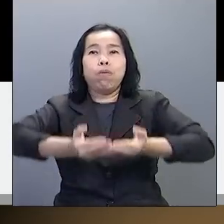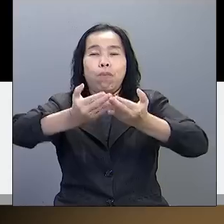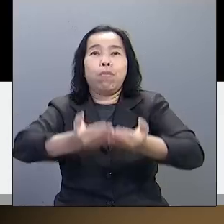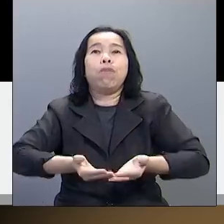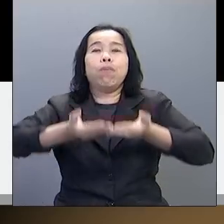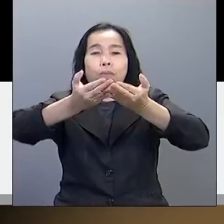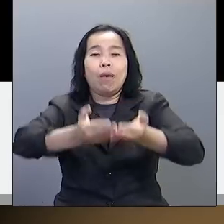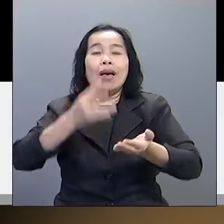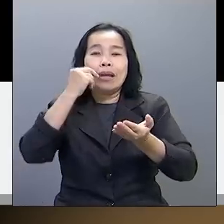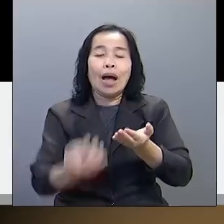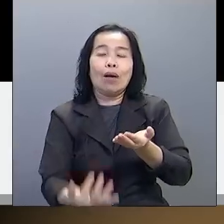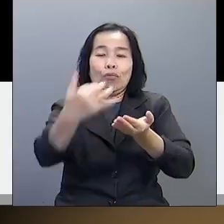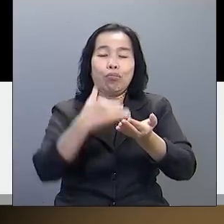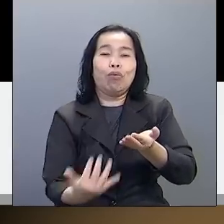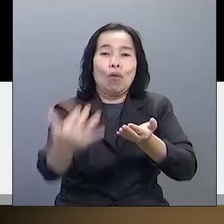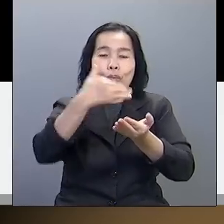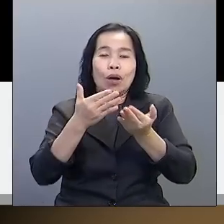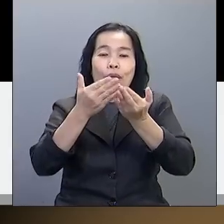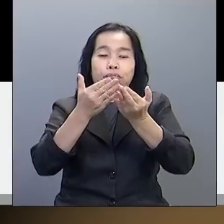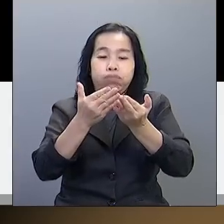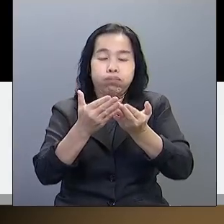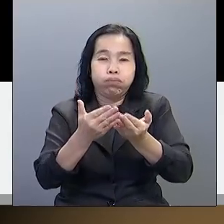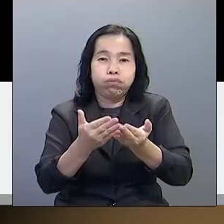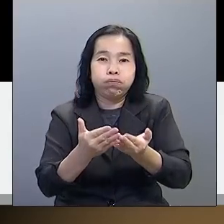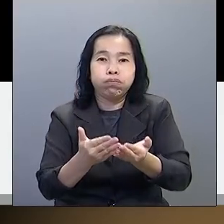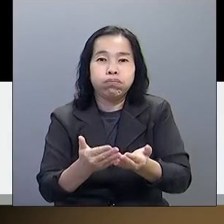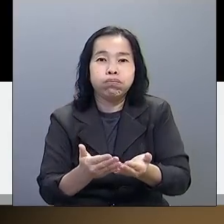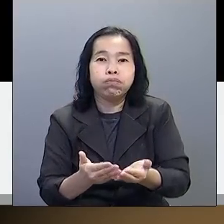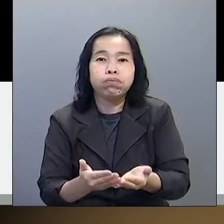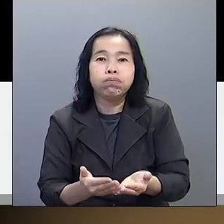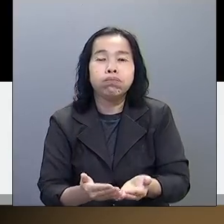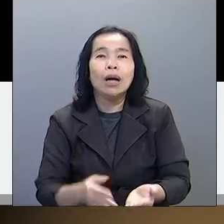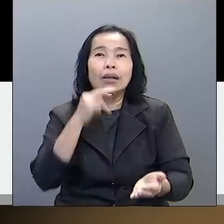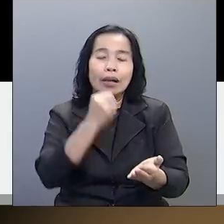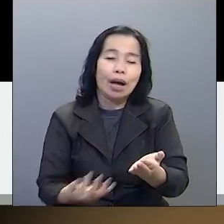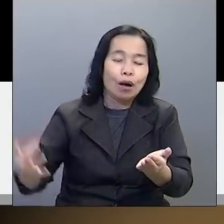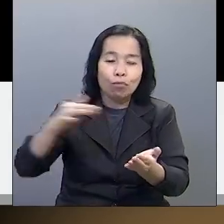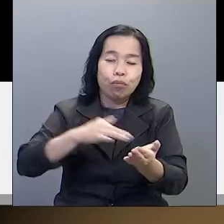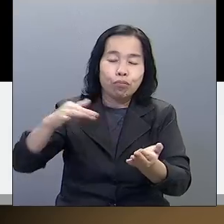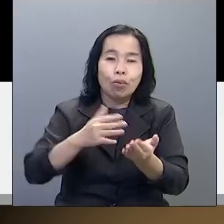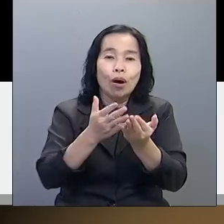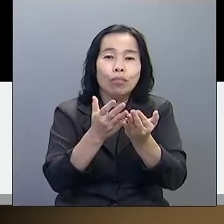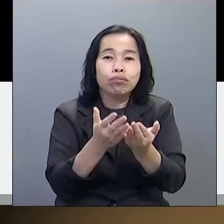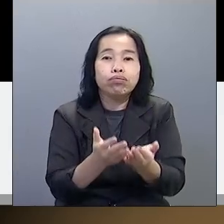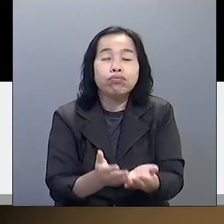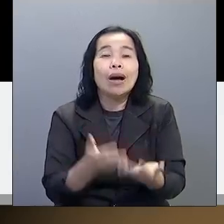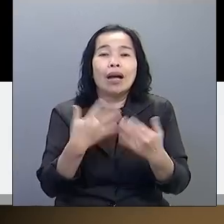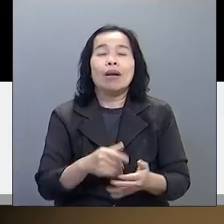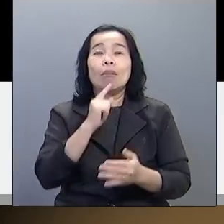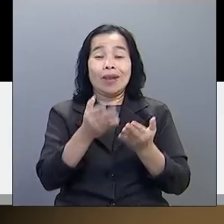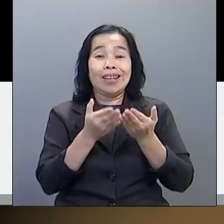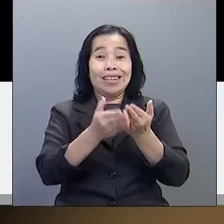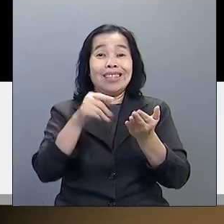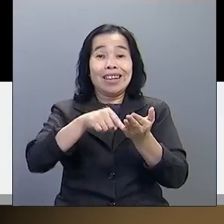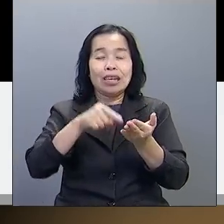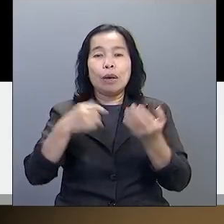น้ำเข้ามาเรื่อยๆจนจมลงไปในที่สุดค่ะผบ.ทร.ยืนยันกับผู้สื่อข่าวต่างประเทศว่าเรือลำนี้ไม่มี